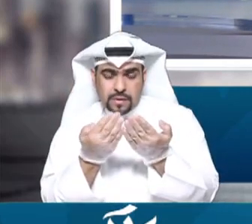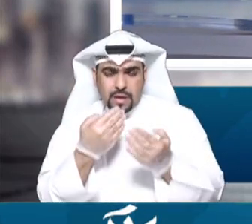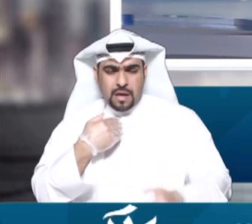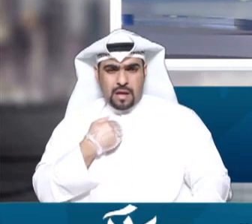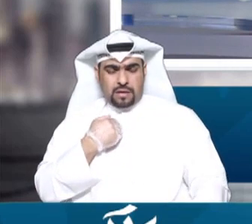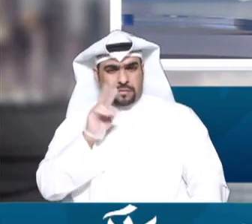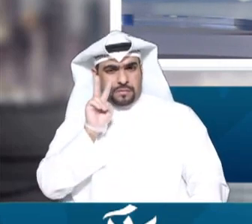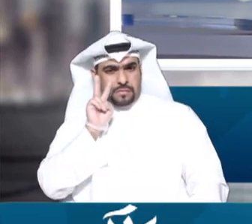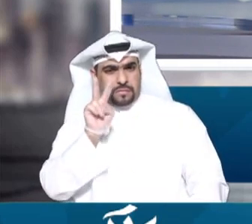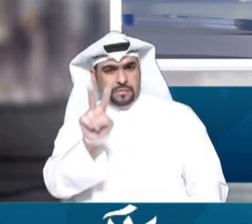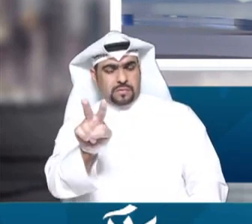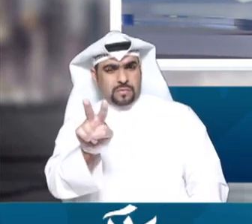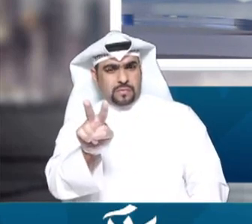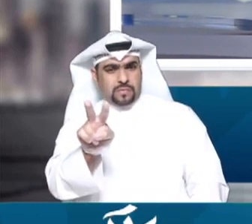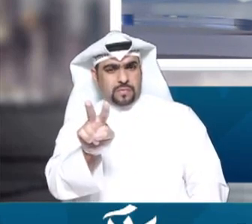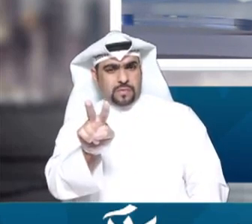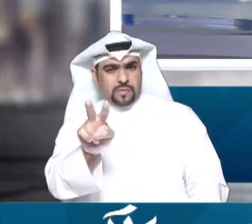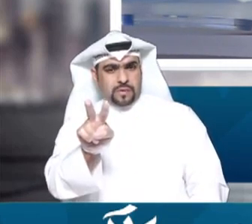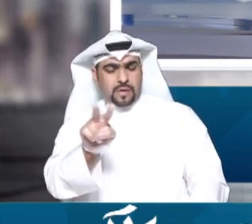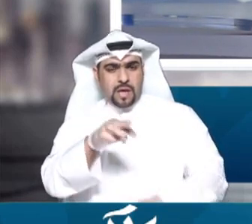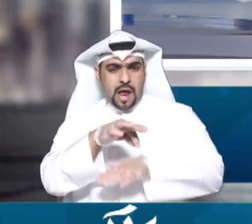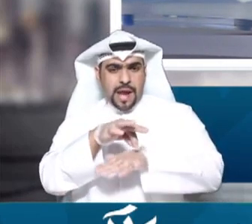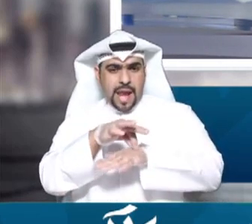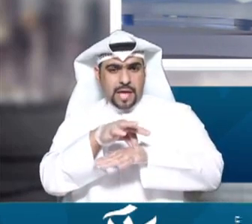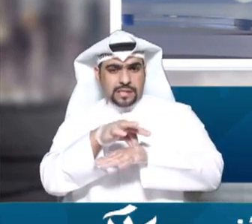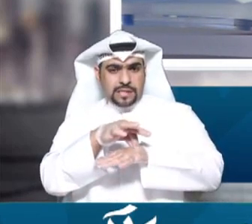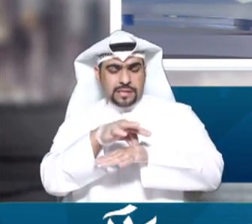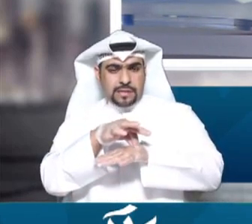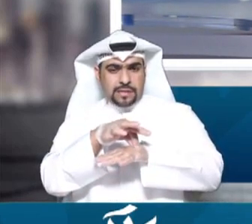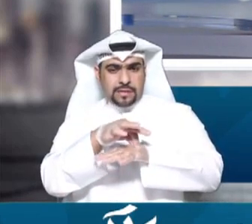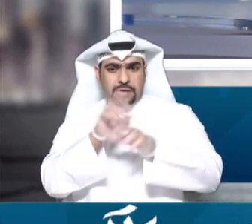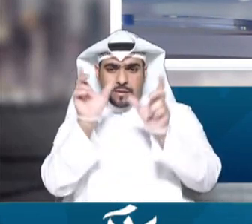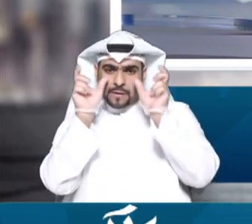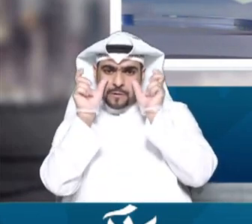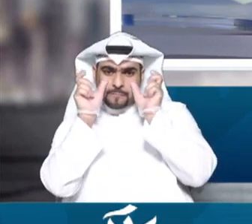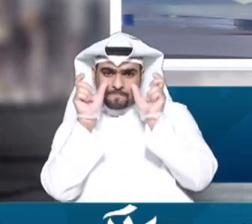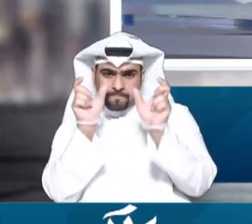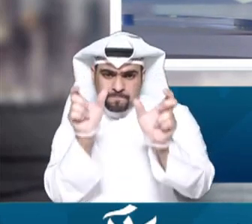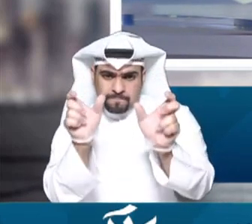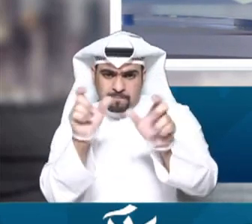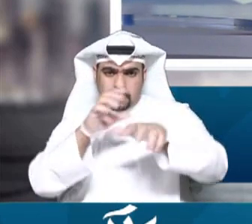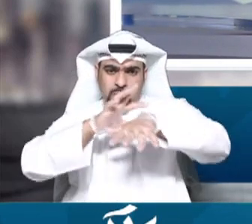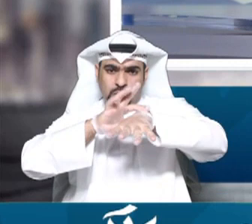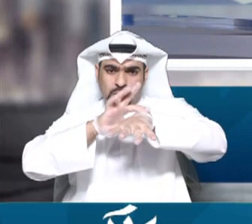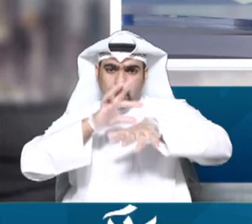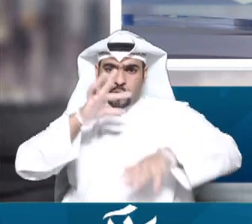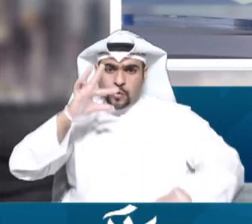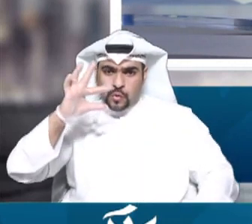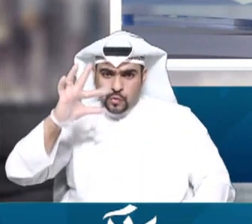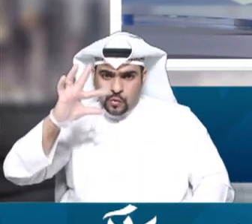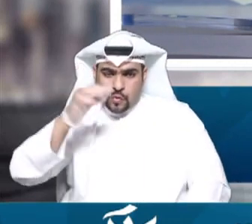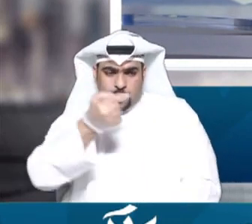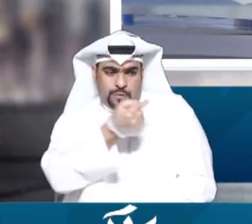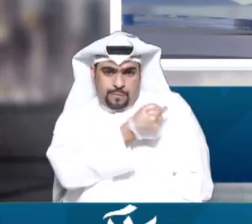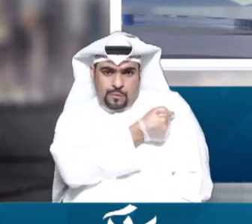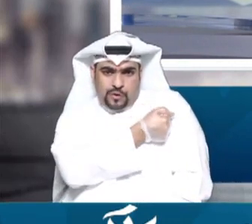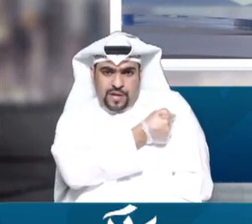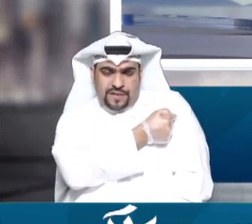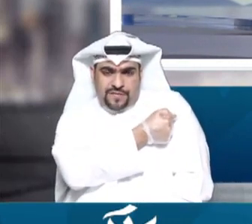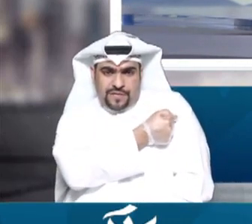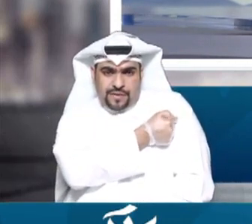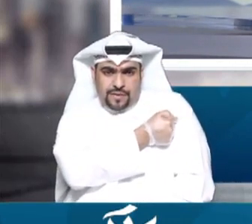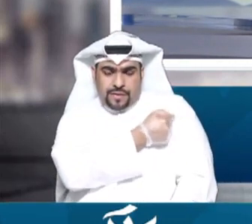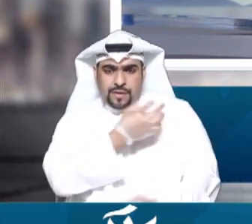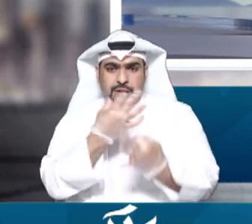لاحظت إنه اللي قاعد يديرون العملية الطبية، المنظومة الطبية داخل مستشفى جابر،